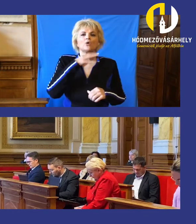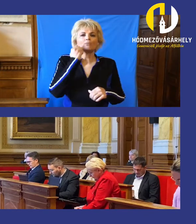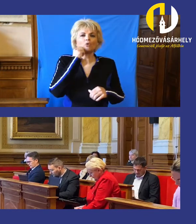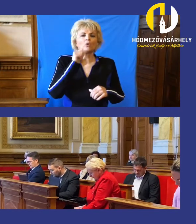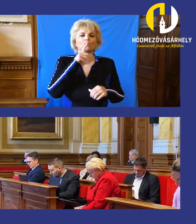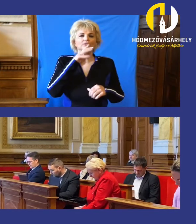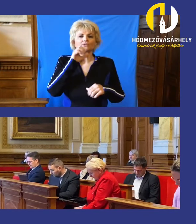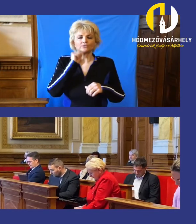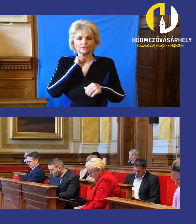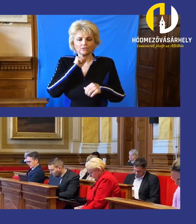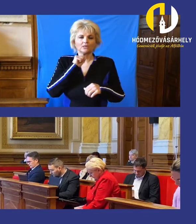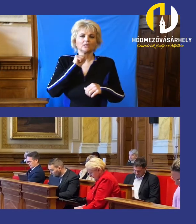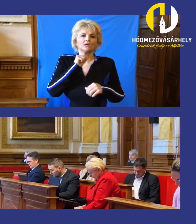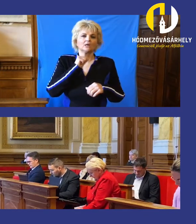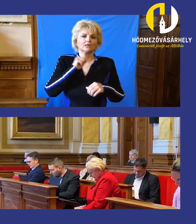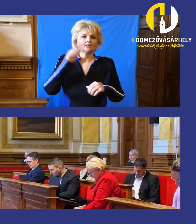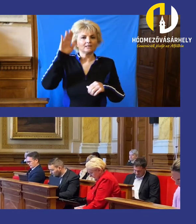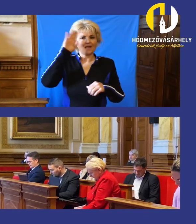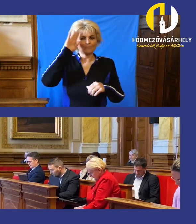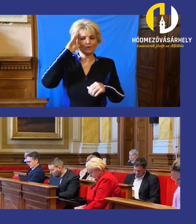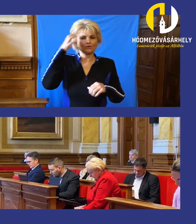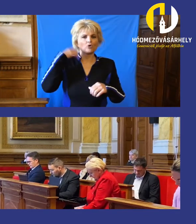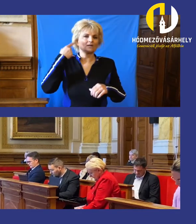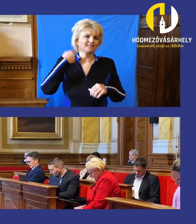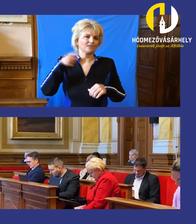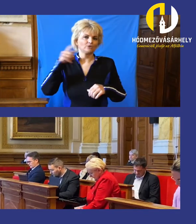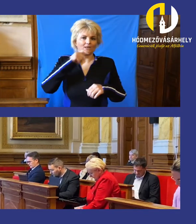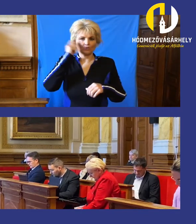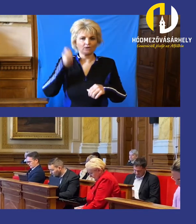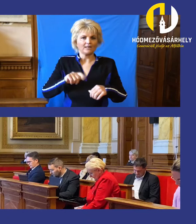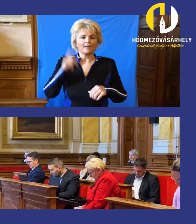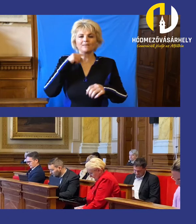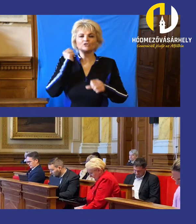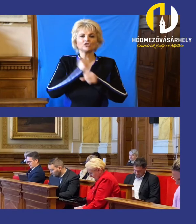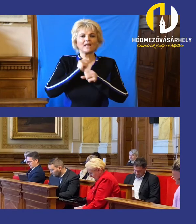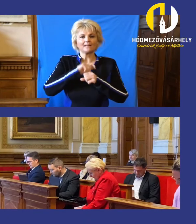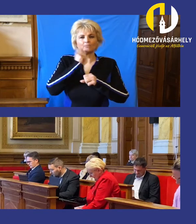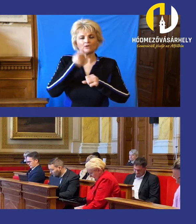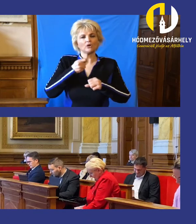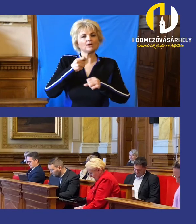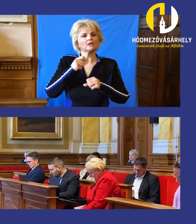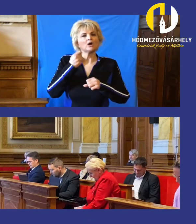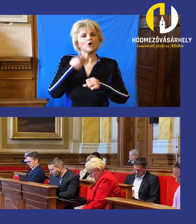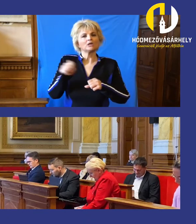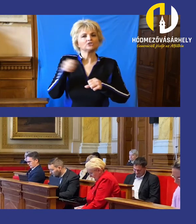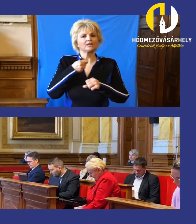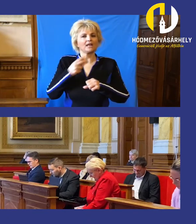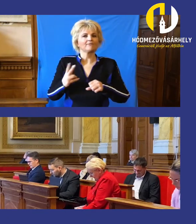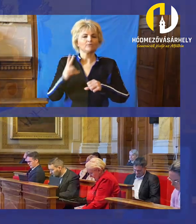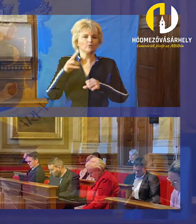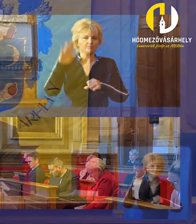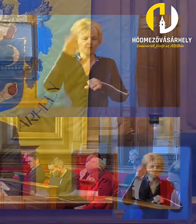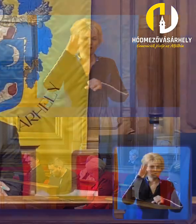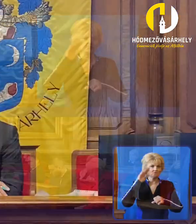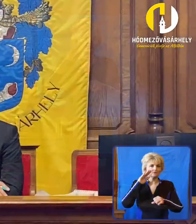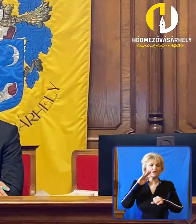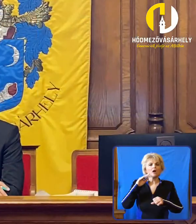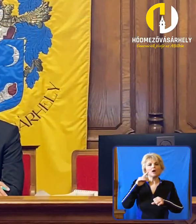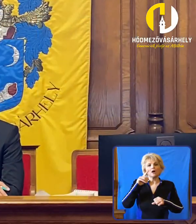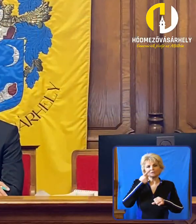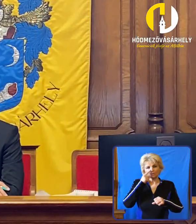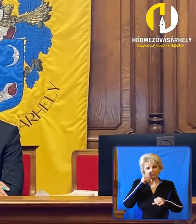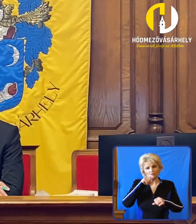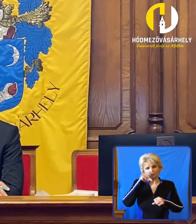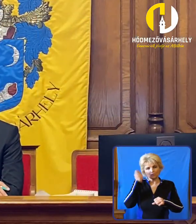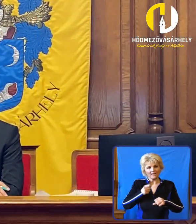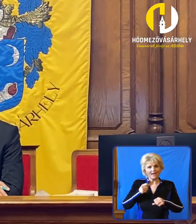miért küldte ki Orbán Viktor Ukrajnába? Mit csinált Ruszin Szendi Romulus a magyar hadsereg főparancsnoka az ukrán-orosz fronton? Mit keresett ott? Orbán